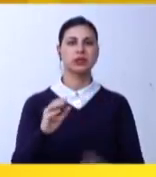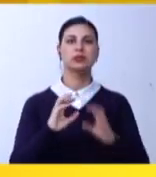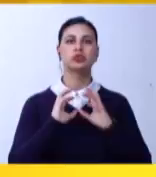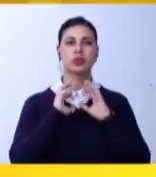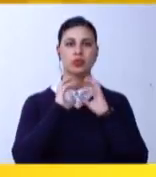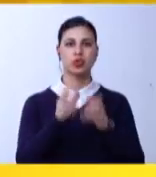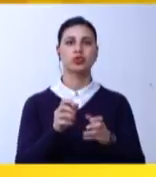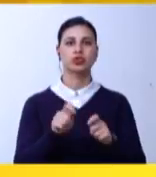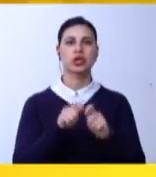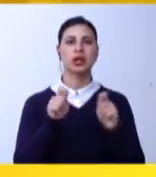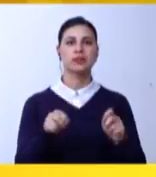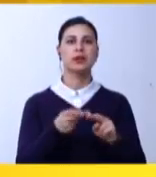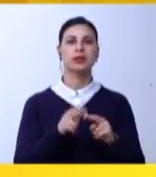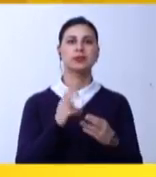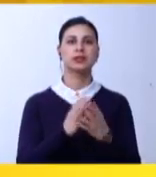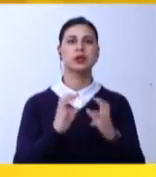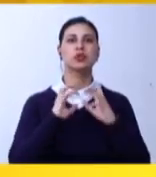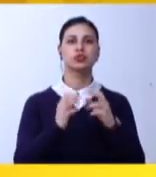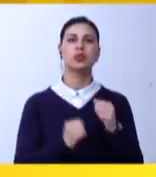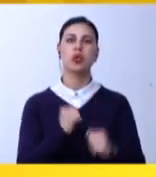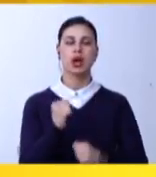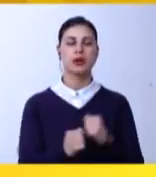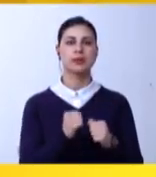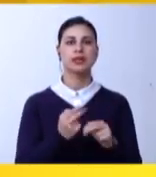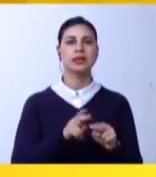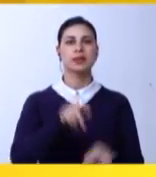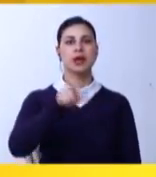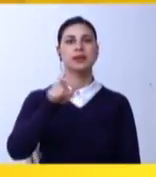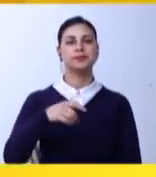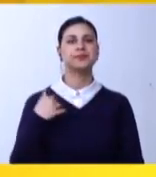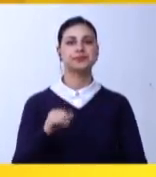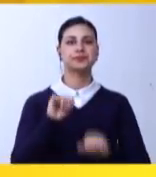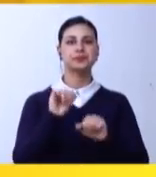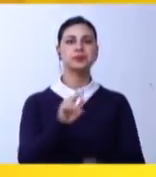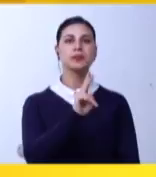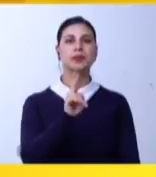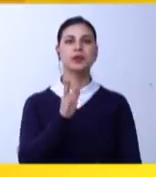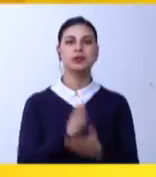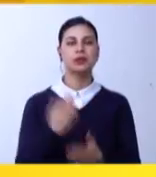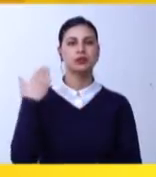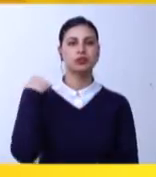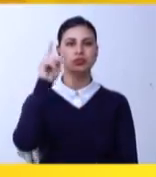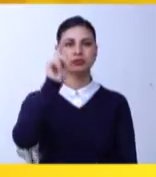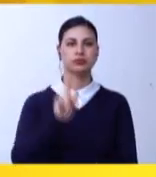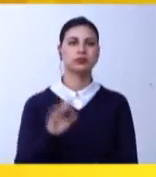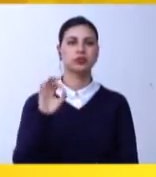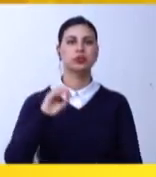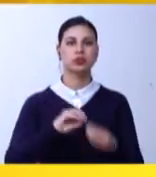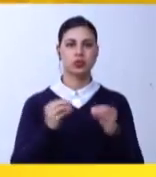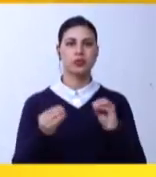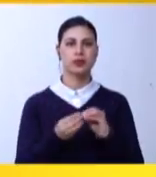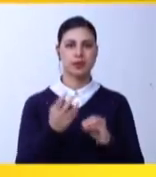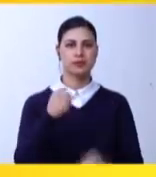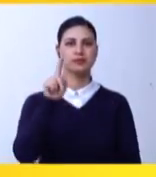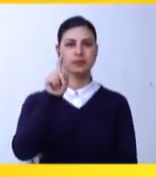მსოფლიოში გამართება. ეს არის მსოფლიო გარბენი იმ ადამიანების მხარდასაჭერად, ვისაც აქვს ზურგის ტვინის დაზიანება,